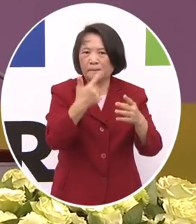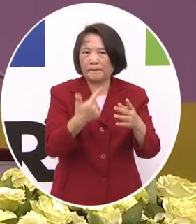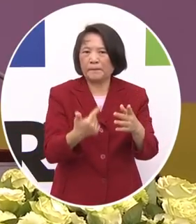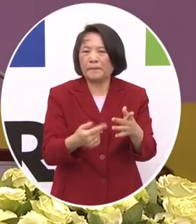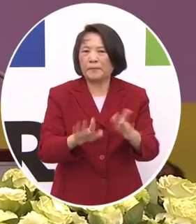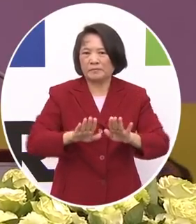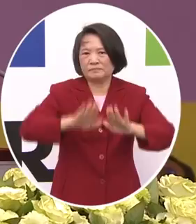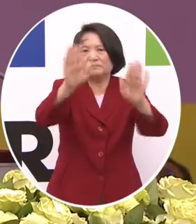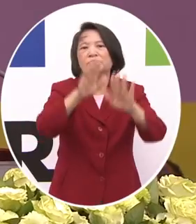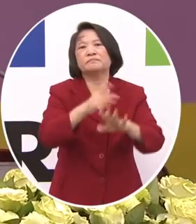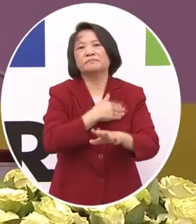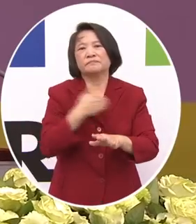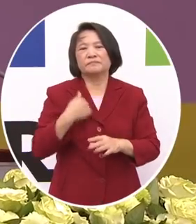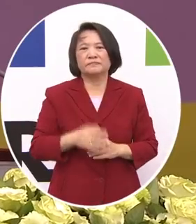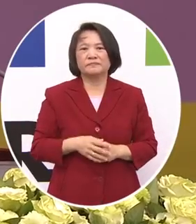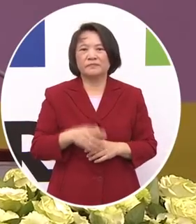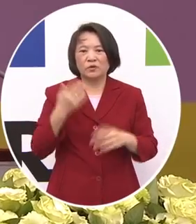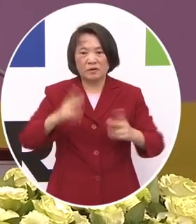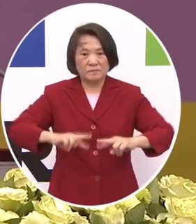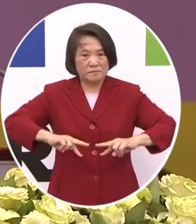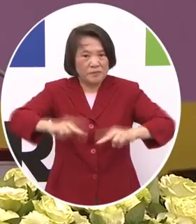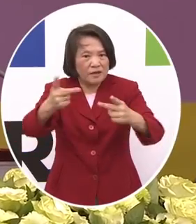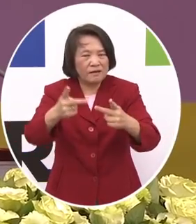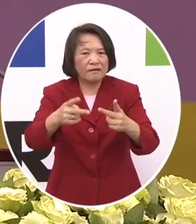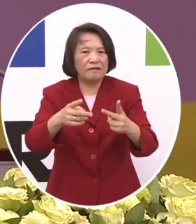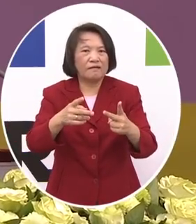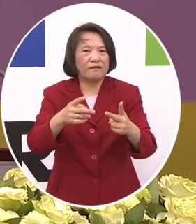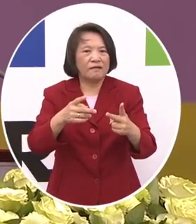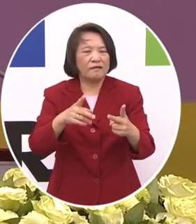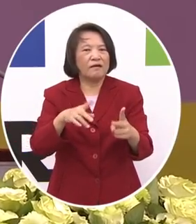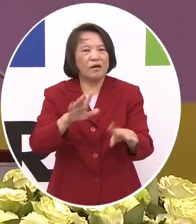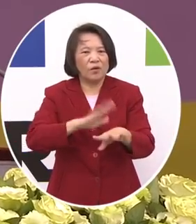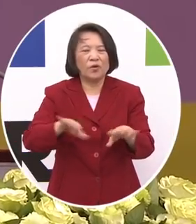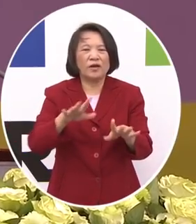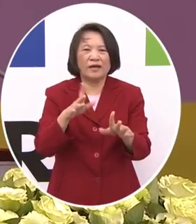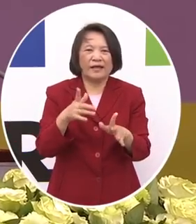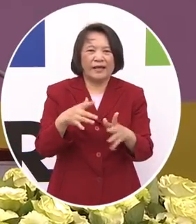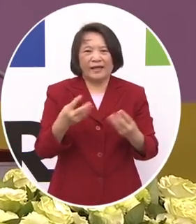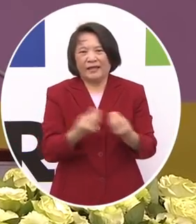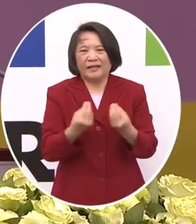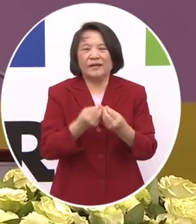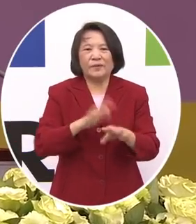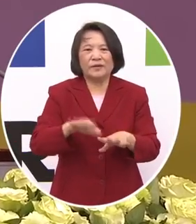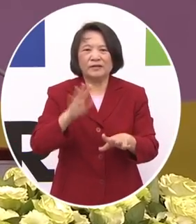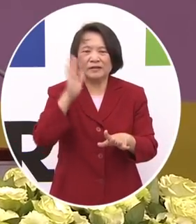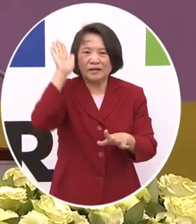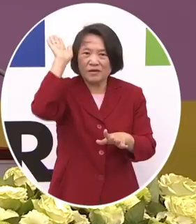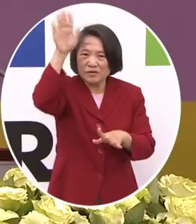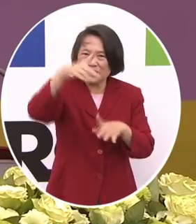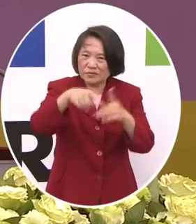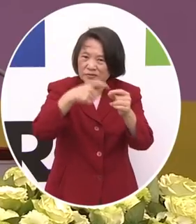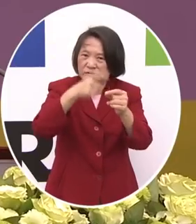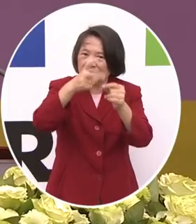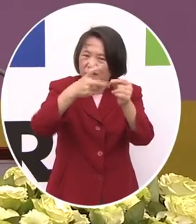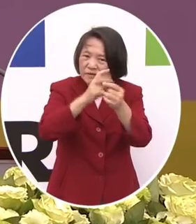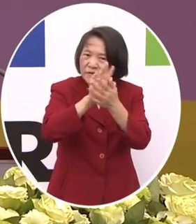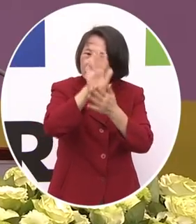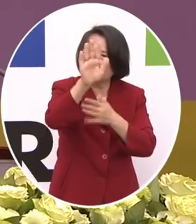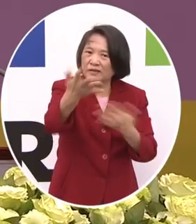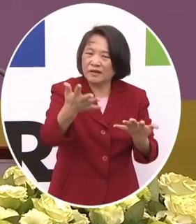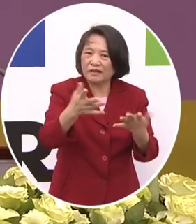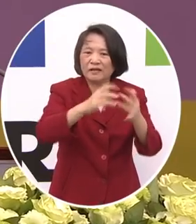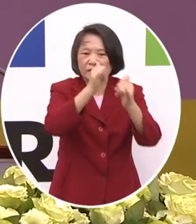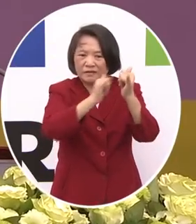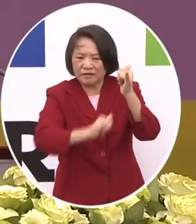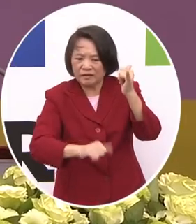步。改革也许有阵痛，但是在10年、20年之后，下一